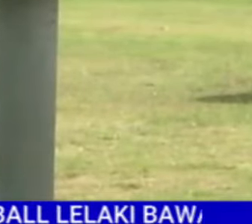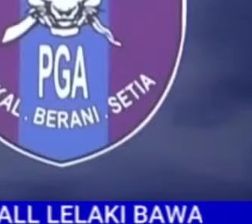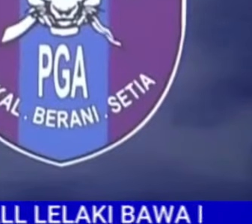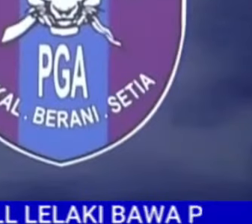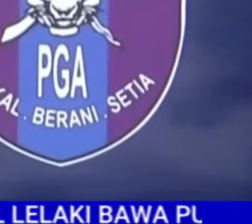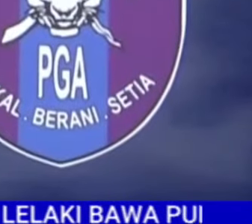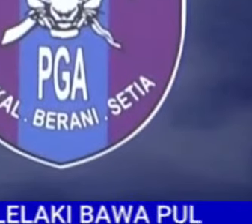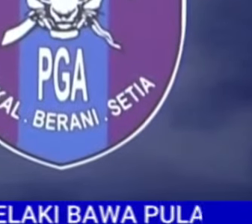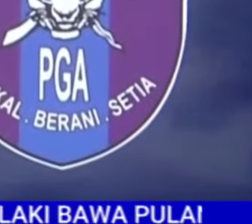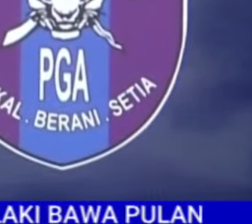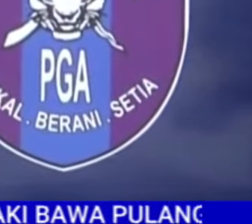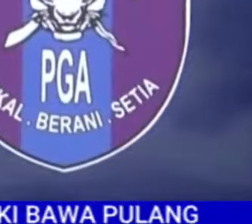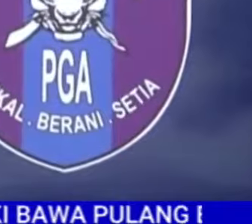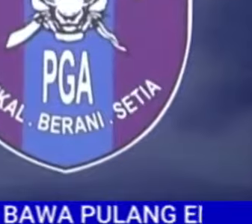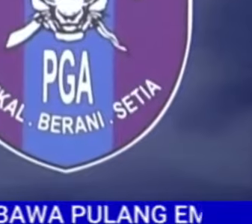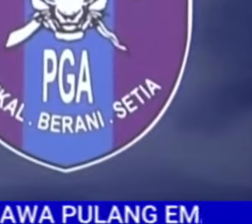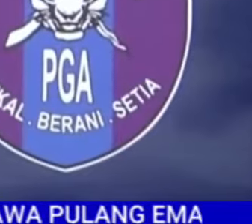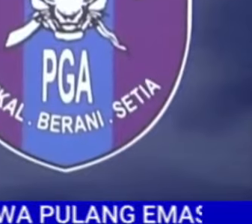Indonesia